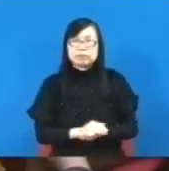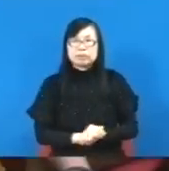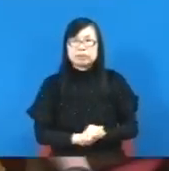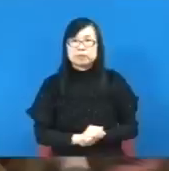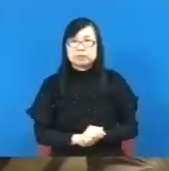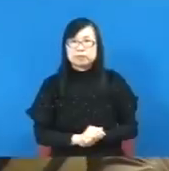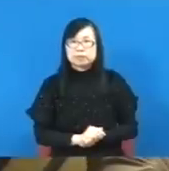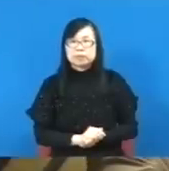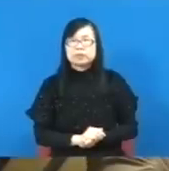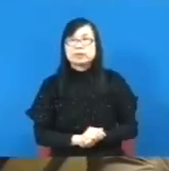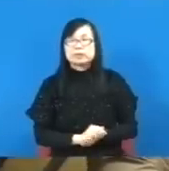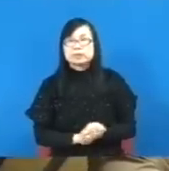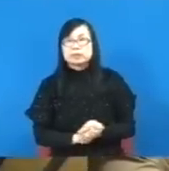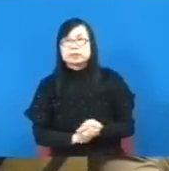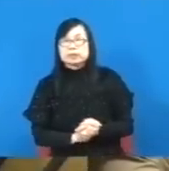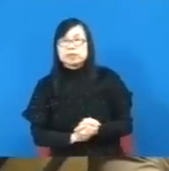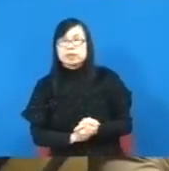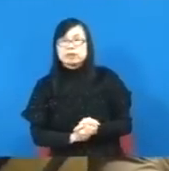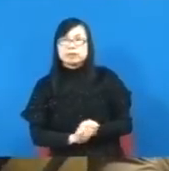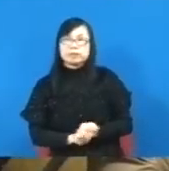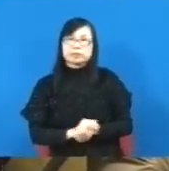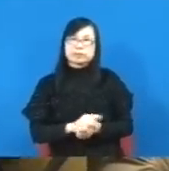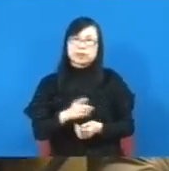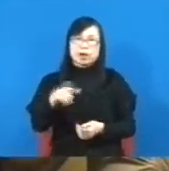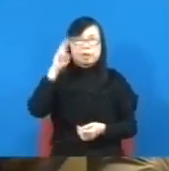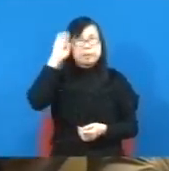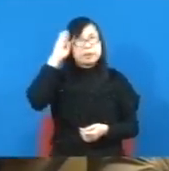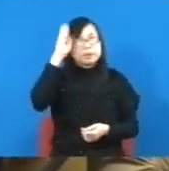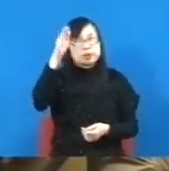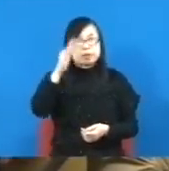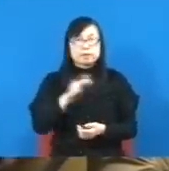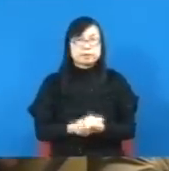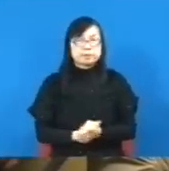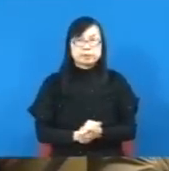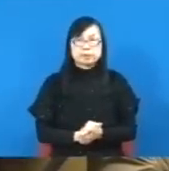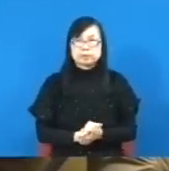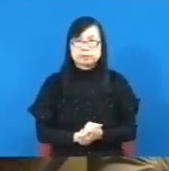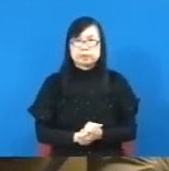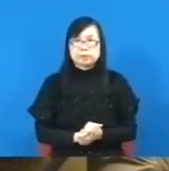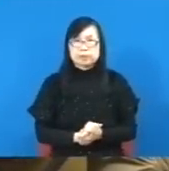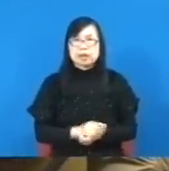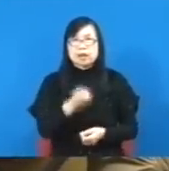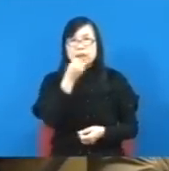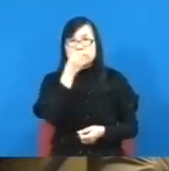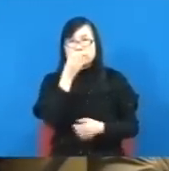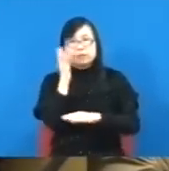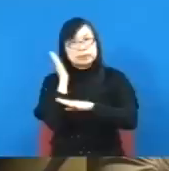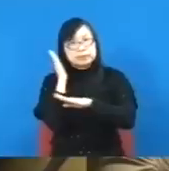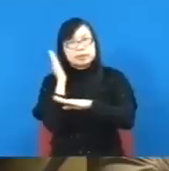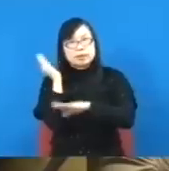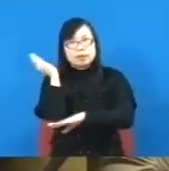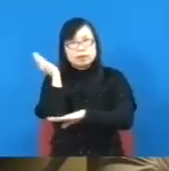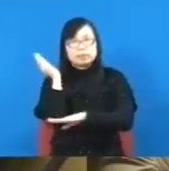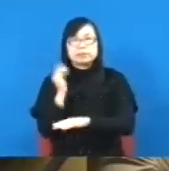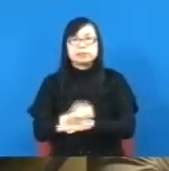阿哥， 真係。 所以我諗佢第日咧，即係港台就咁噶嘛。 而家